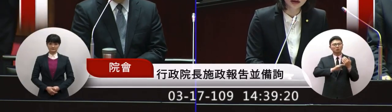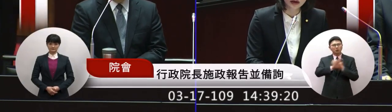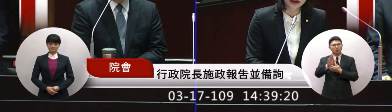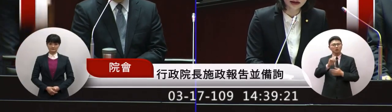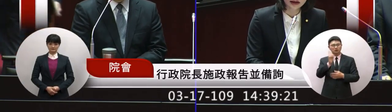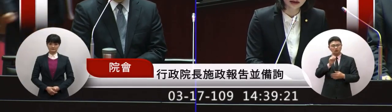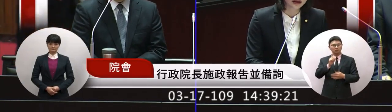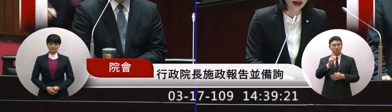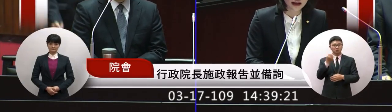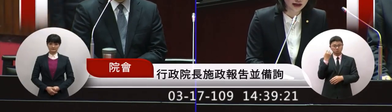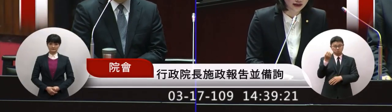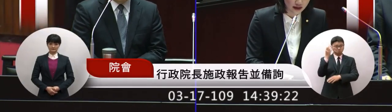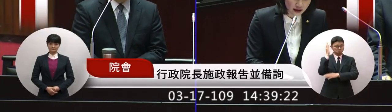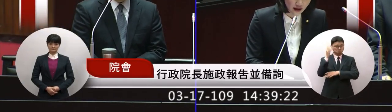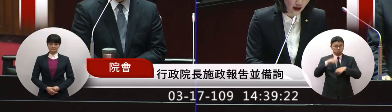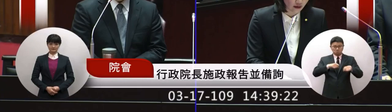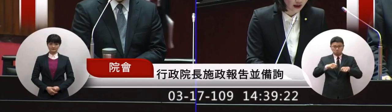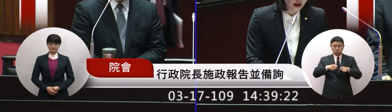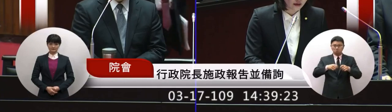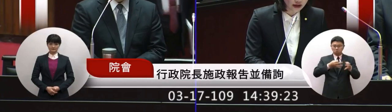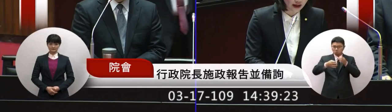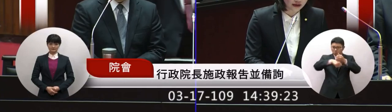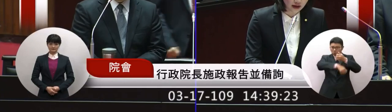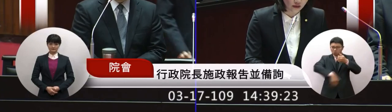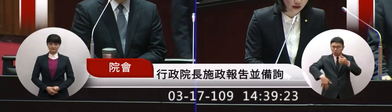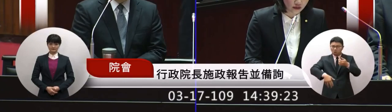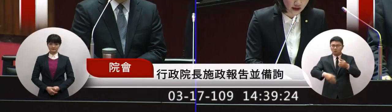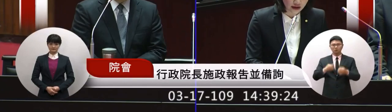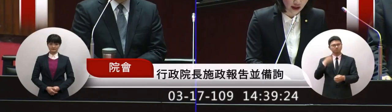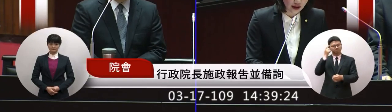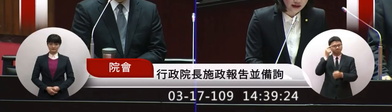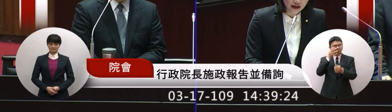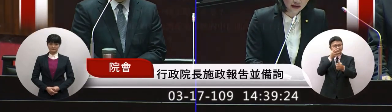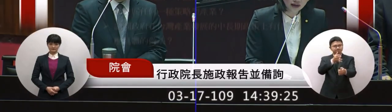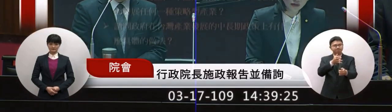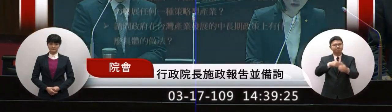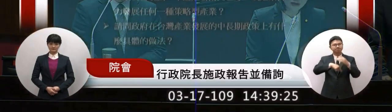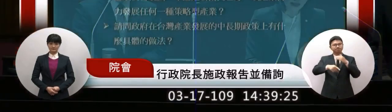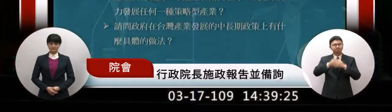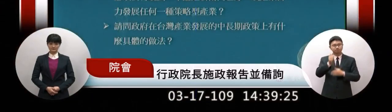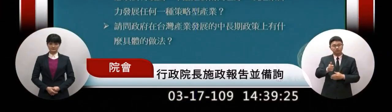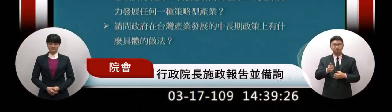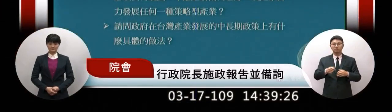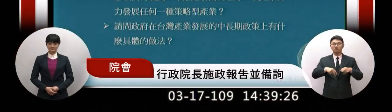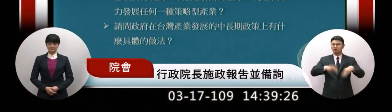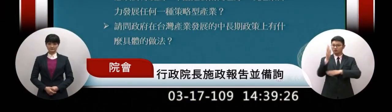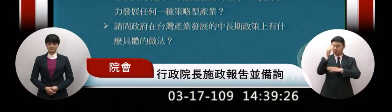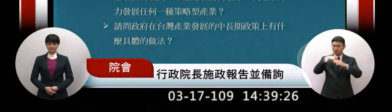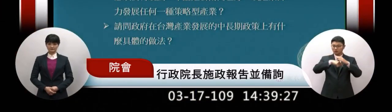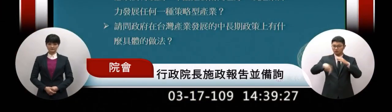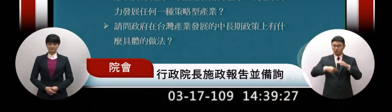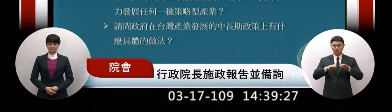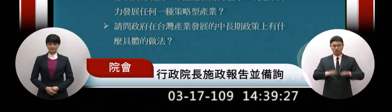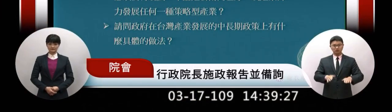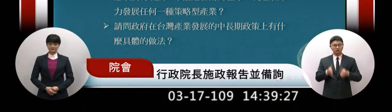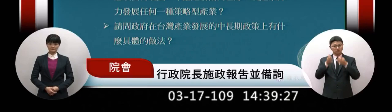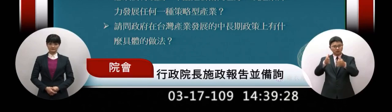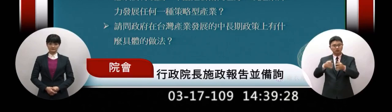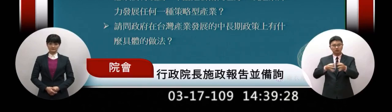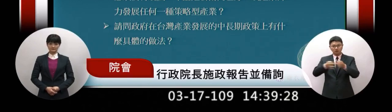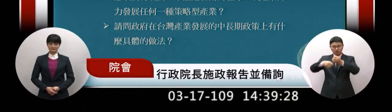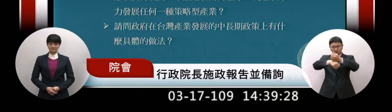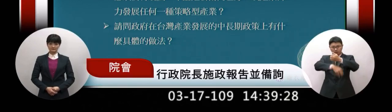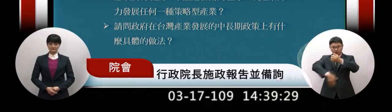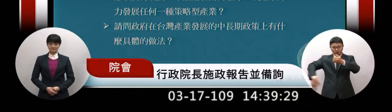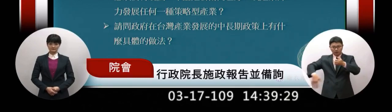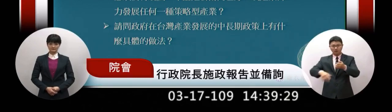策略性的产业也好，我想要请问院长，行政院在台湾产业发展的